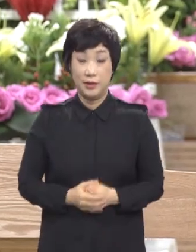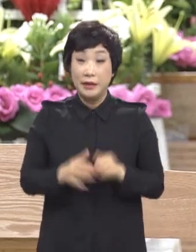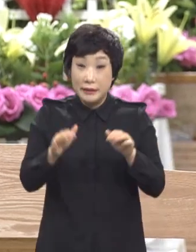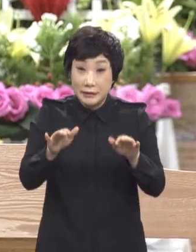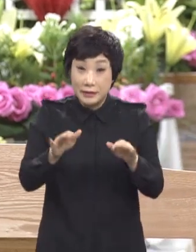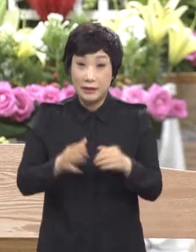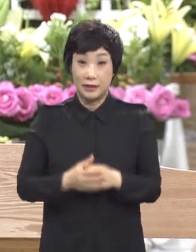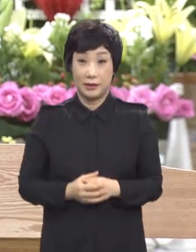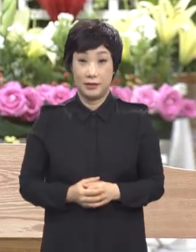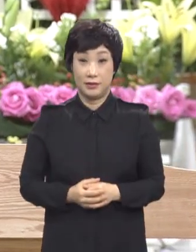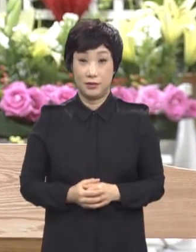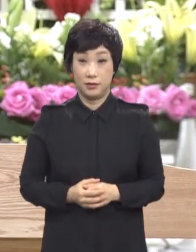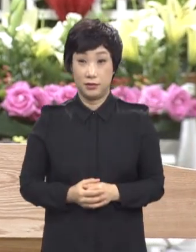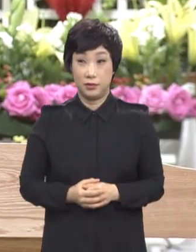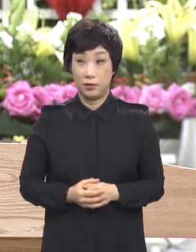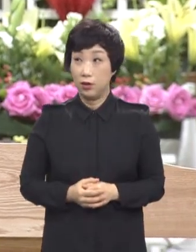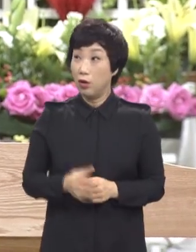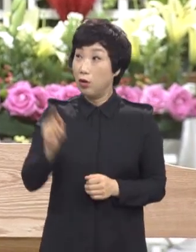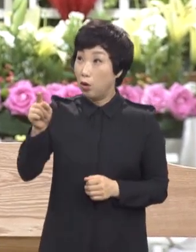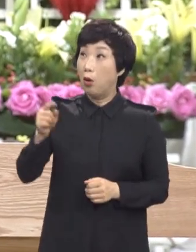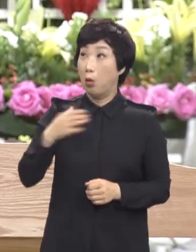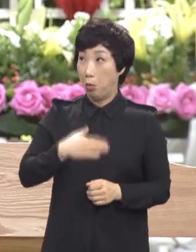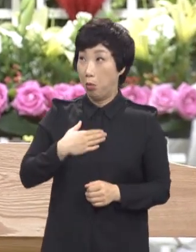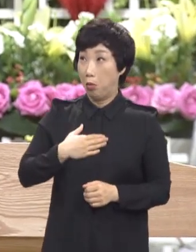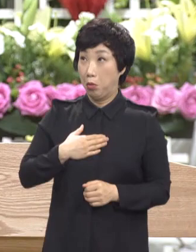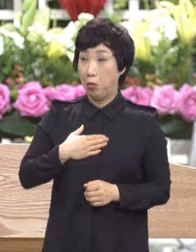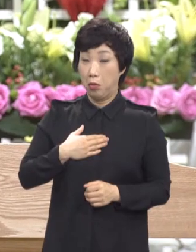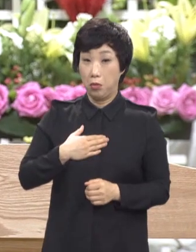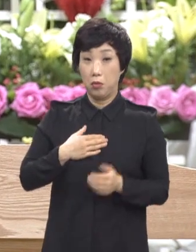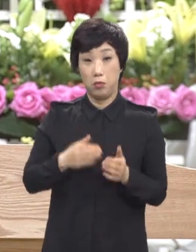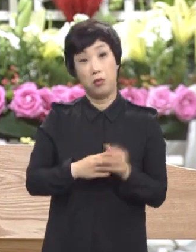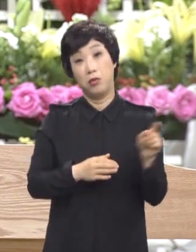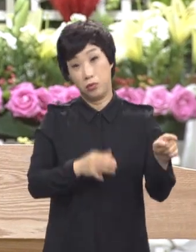그런데 먹으면 죽는 줄 알고 있어요.